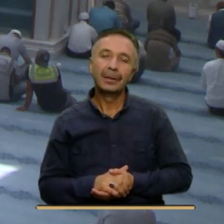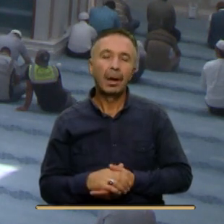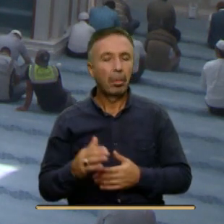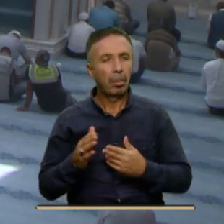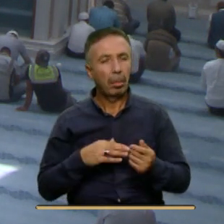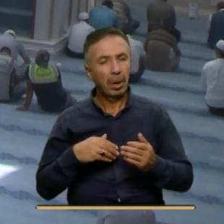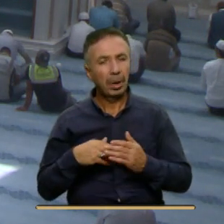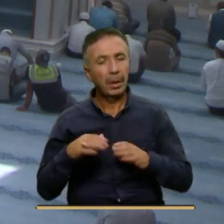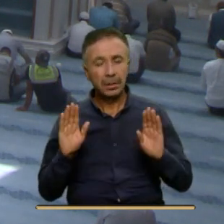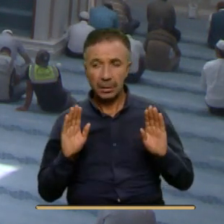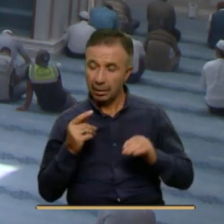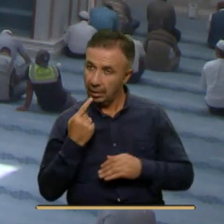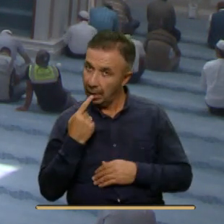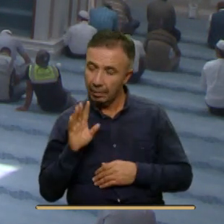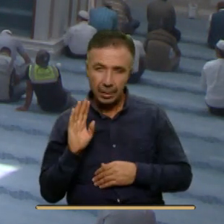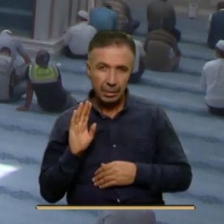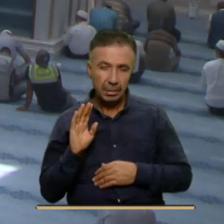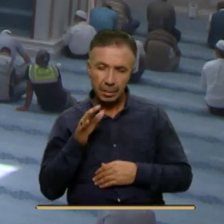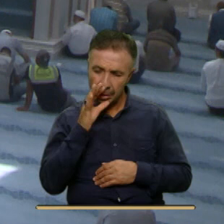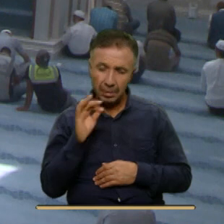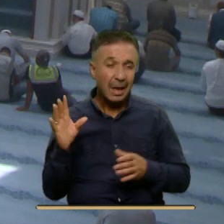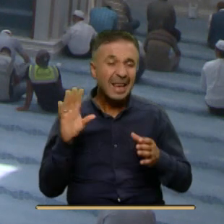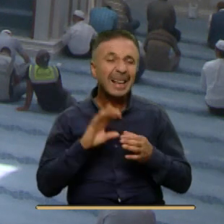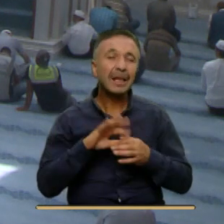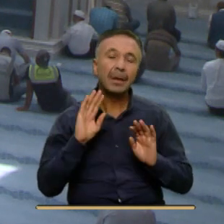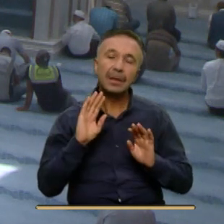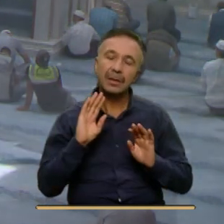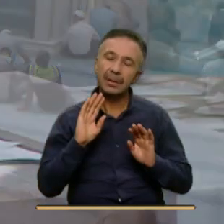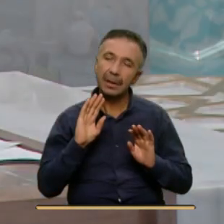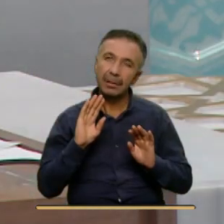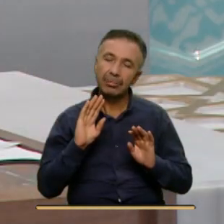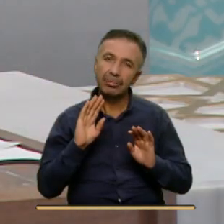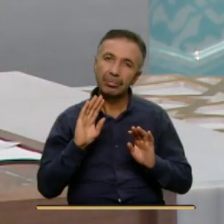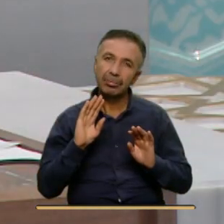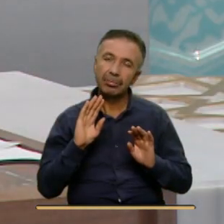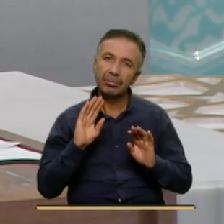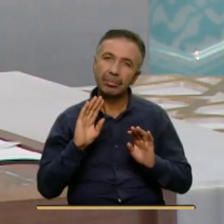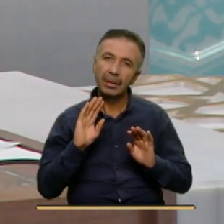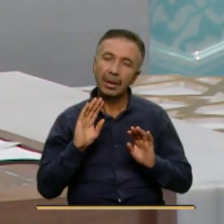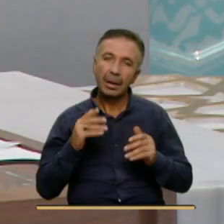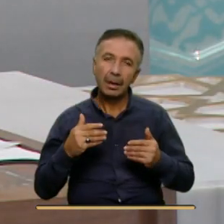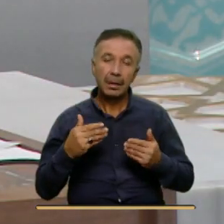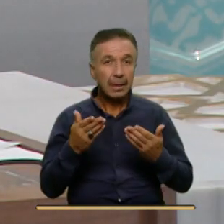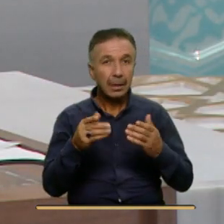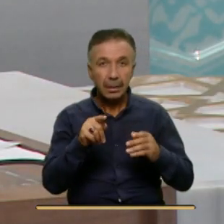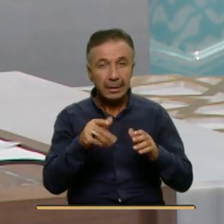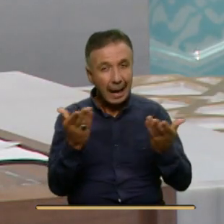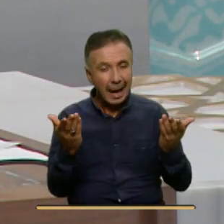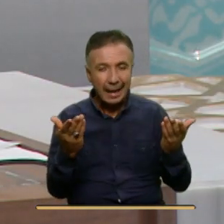Karışamazsın demek demeyin. Kimseyi ilgilendirmez değil kıymetli müminler. Sana ne değil.